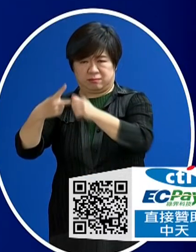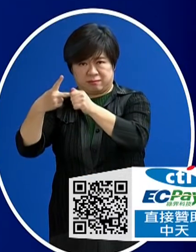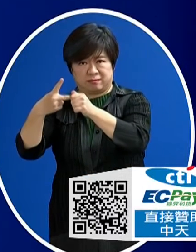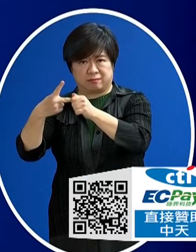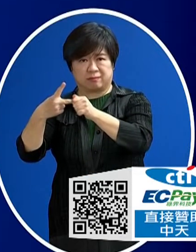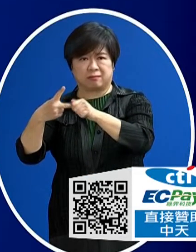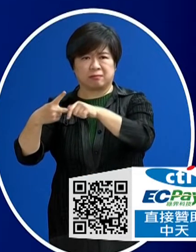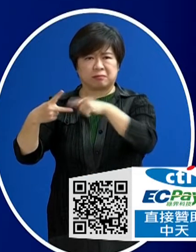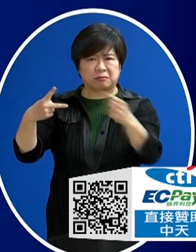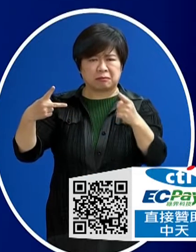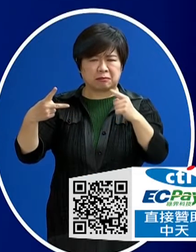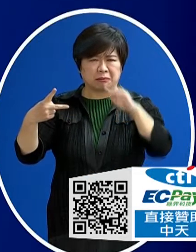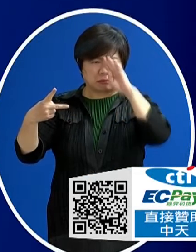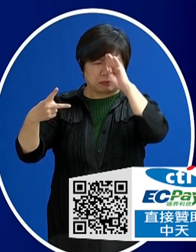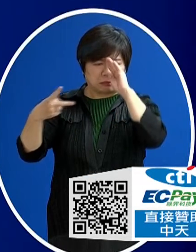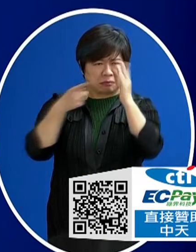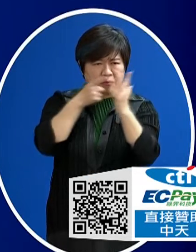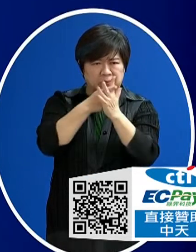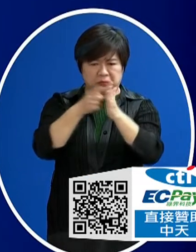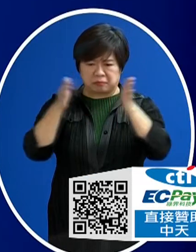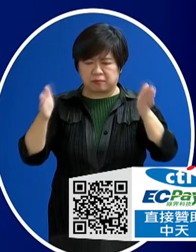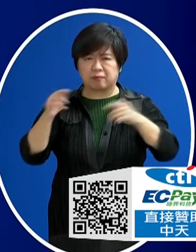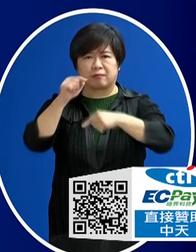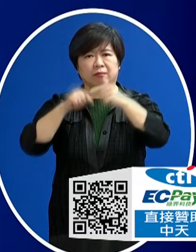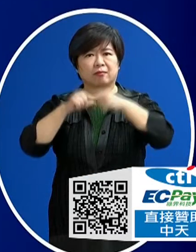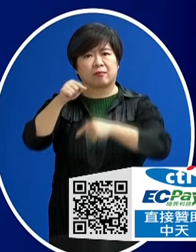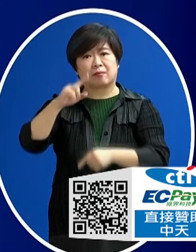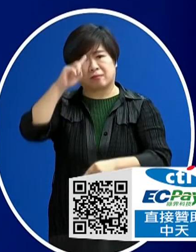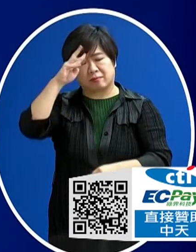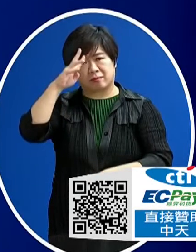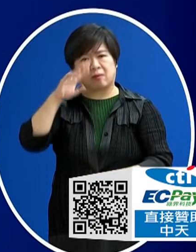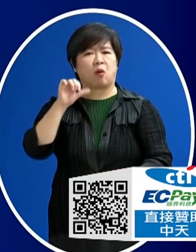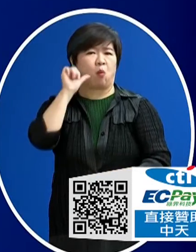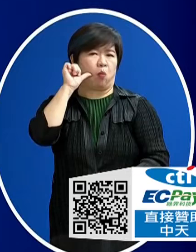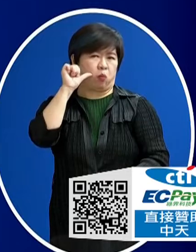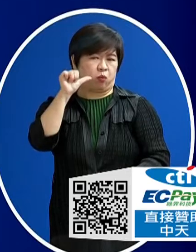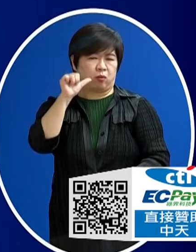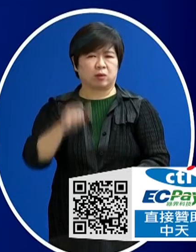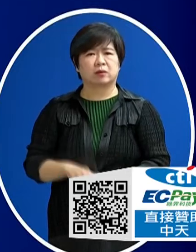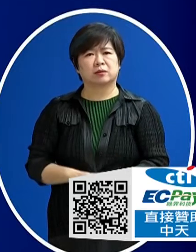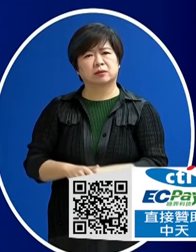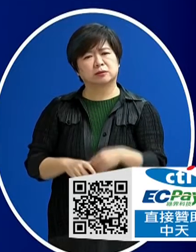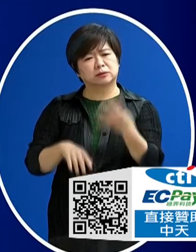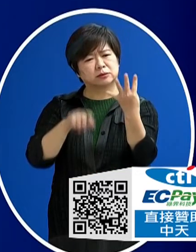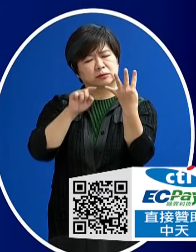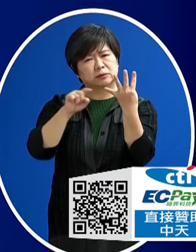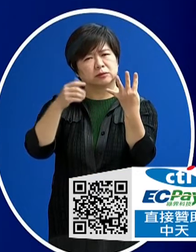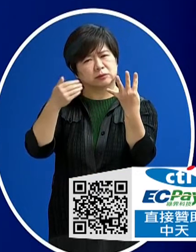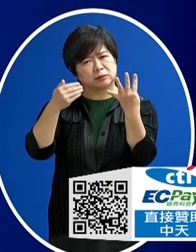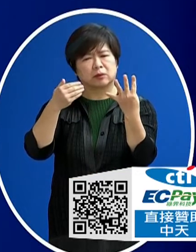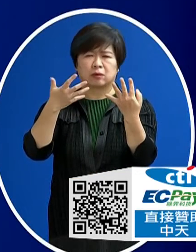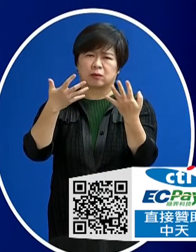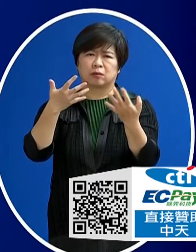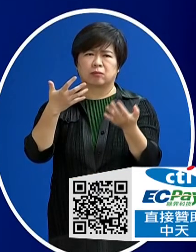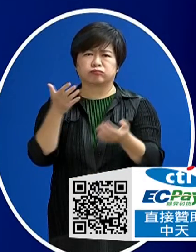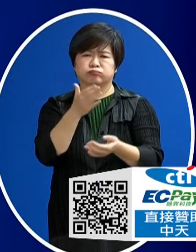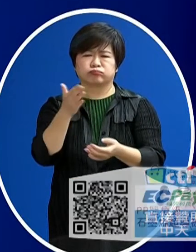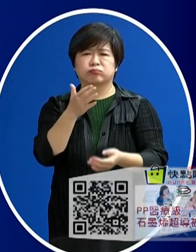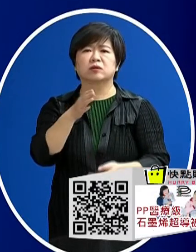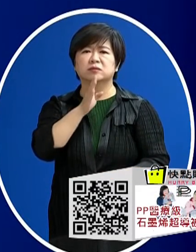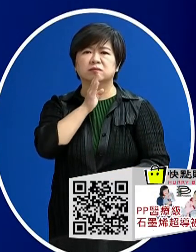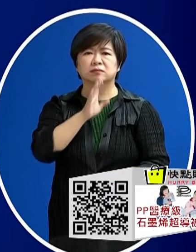他确诊的时间中间的间距哈，平均仍然是5个月哈，就是4.98个月这样，所以是5个月。